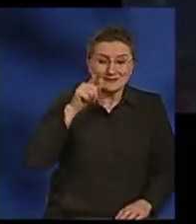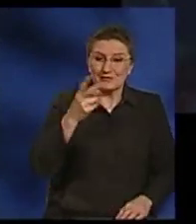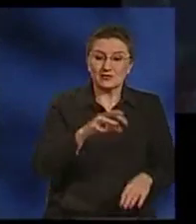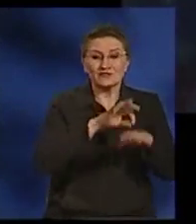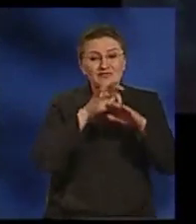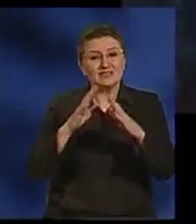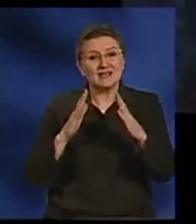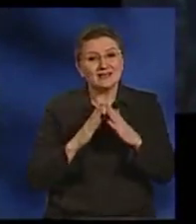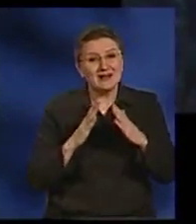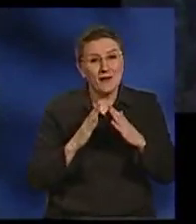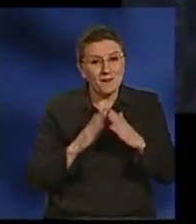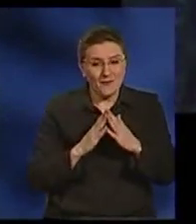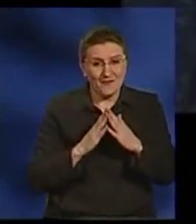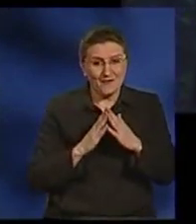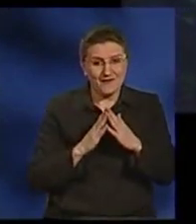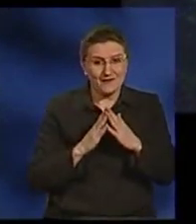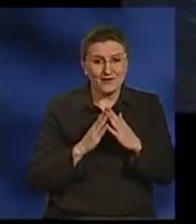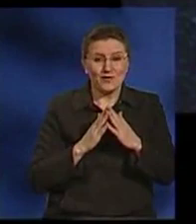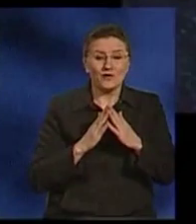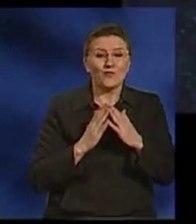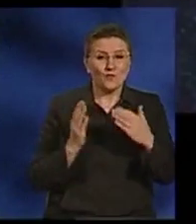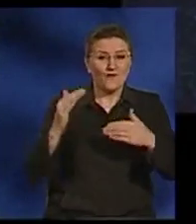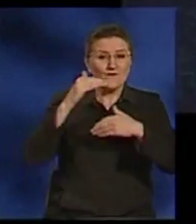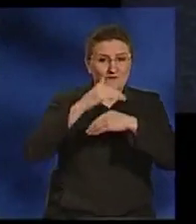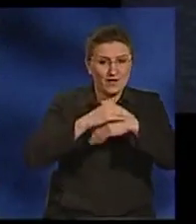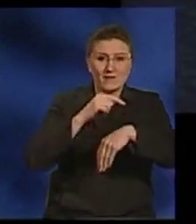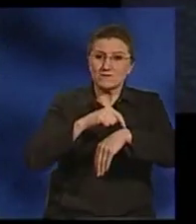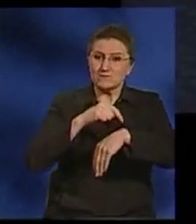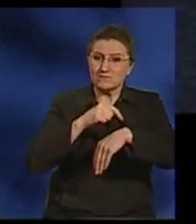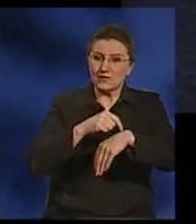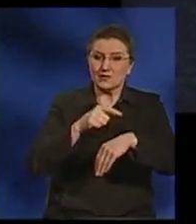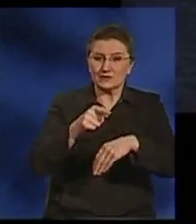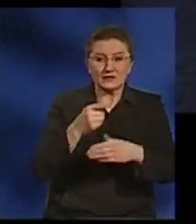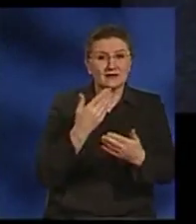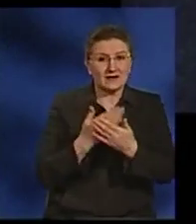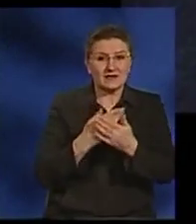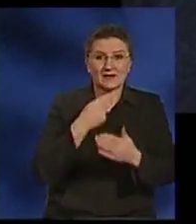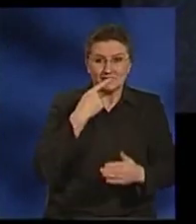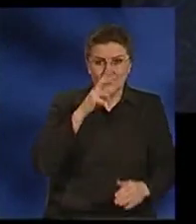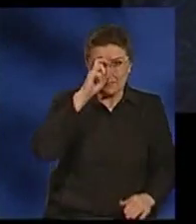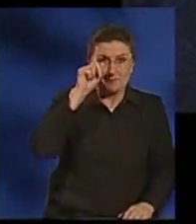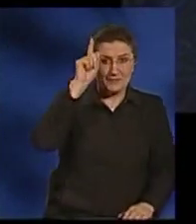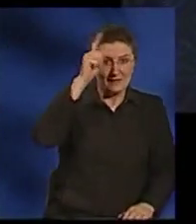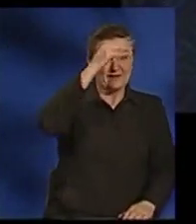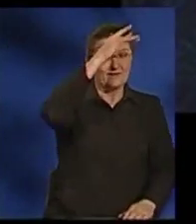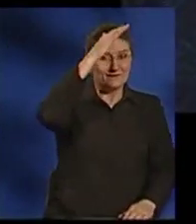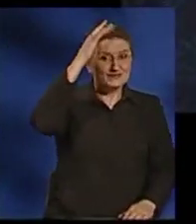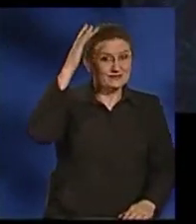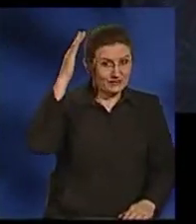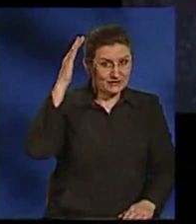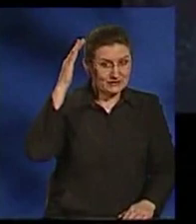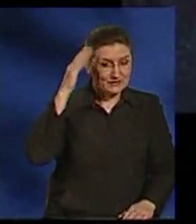отвезти домой, Гарбо Уже вечер Тебя показалось, что ты Говорил с принцем Всевышнего